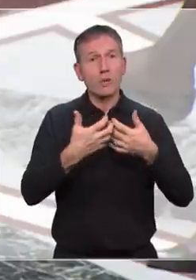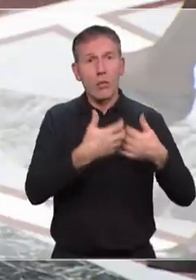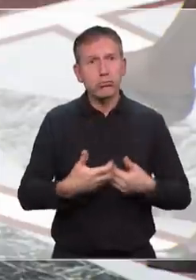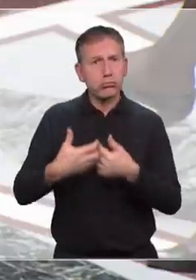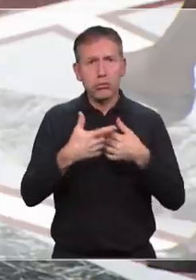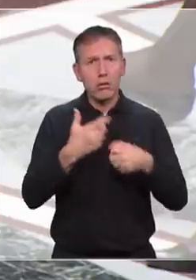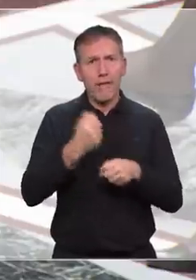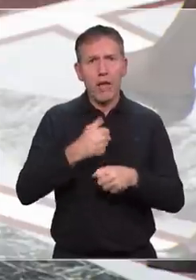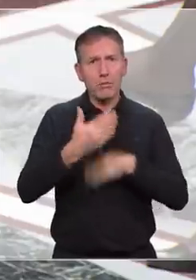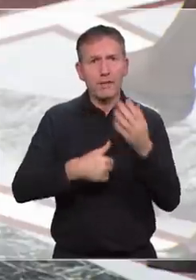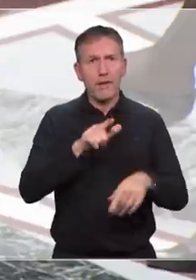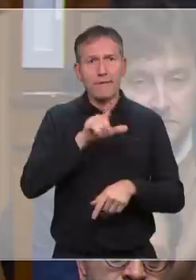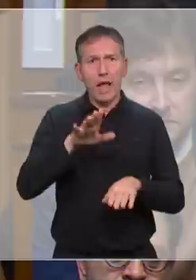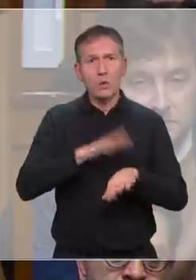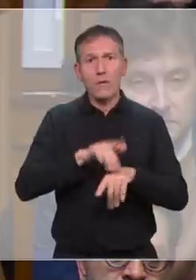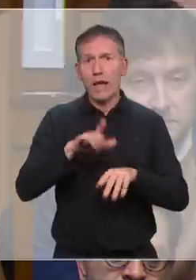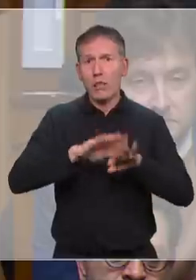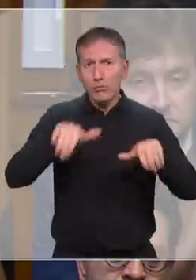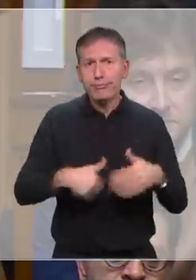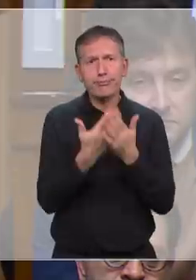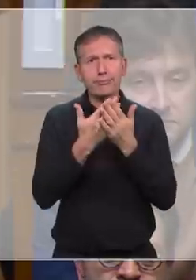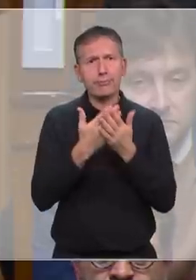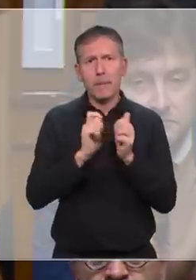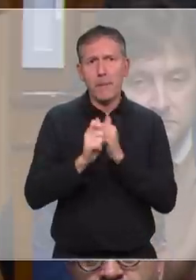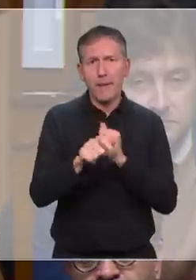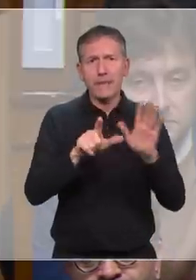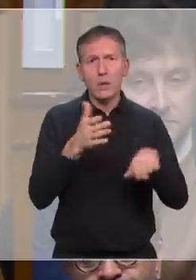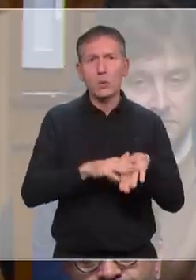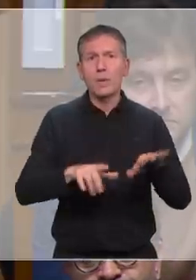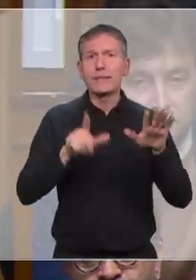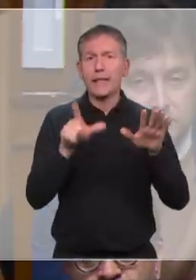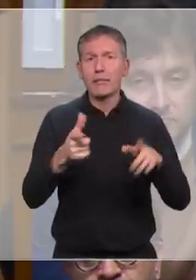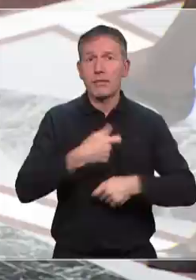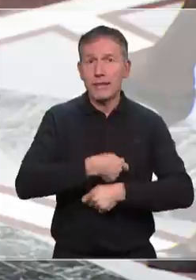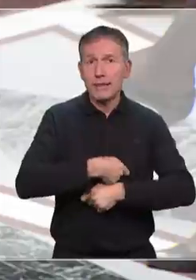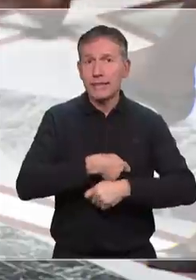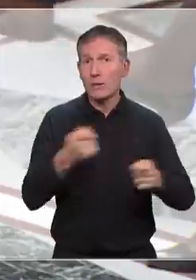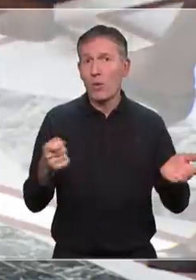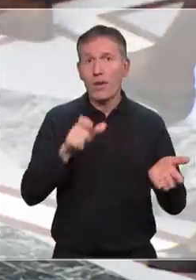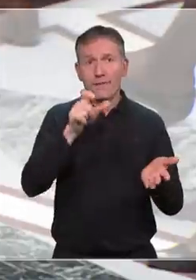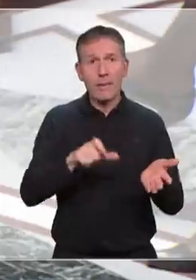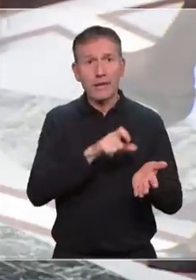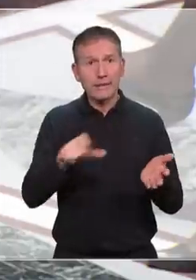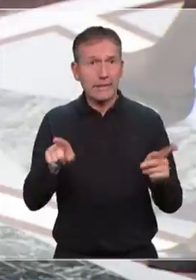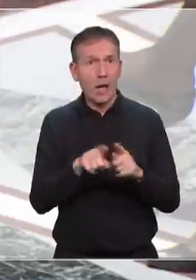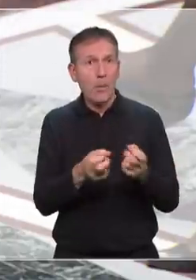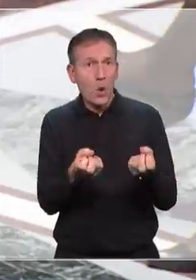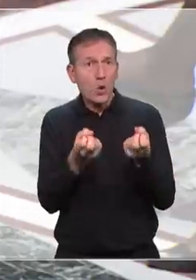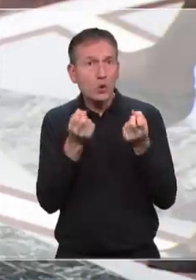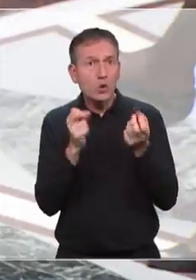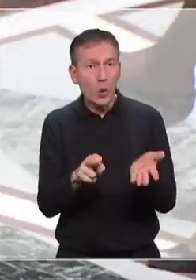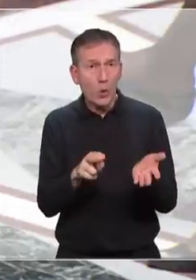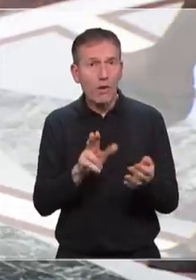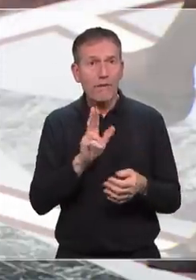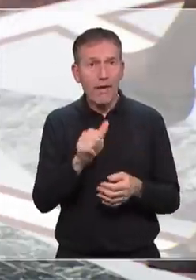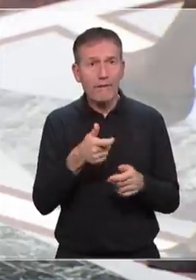sur 24 et 7 jours sur 7. Nous avons distribué en officine, nous sommes assurés que la distribution en officine